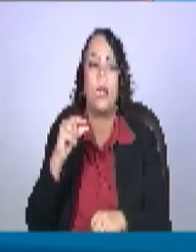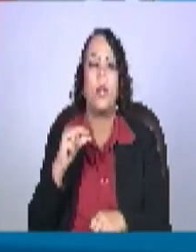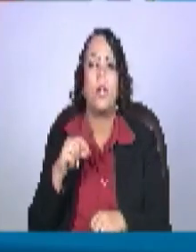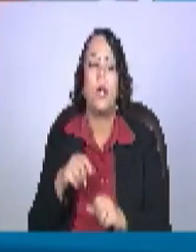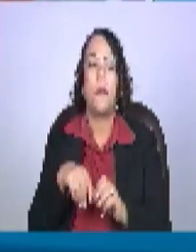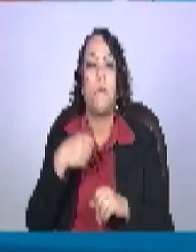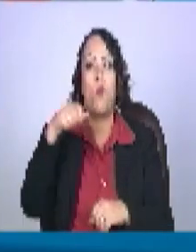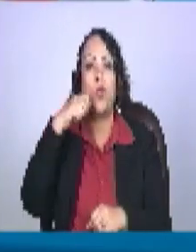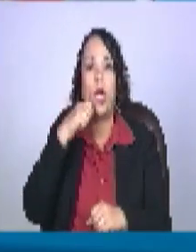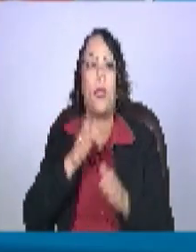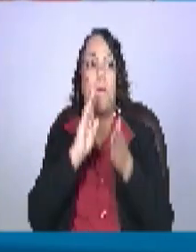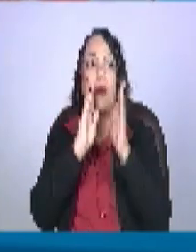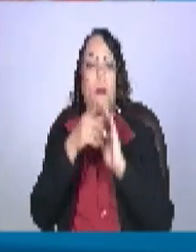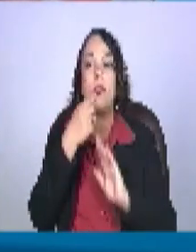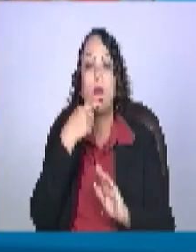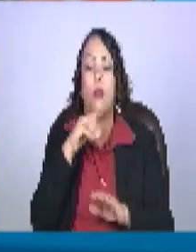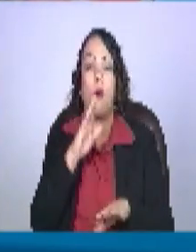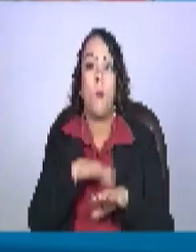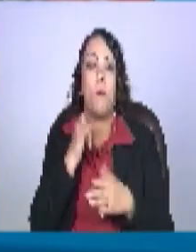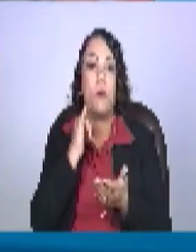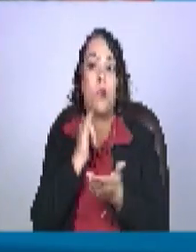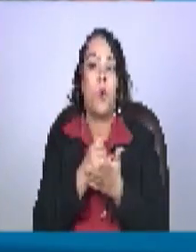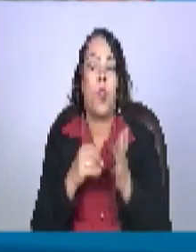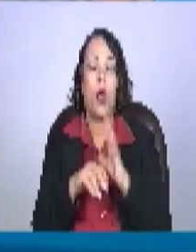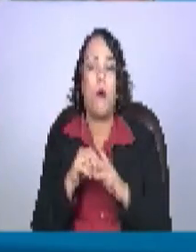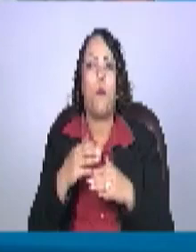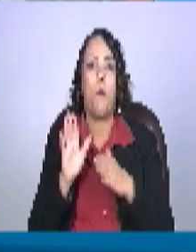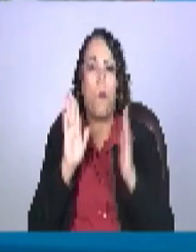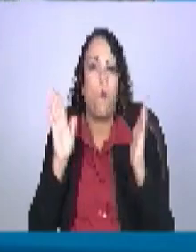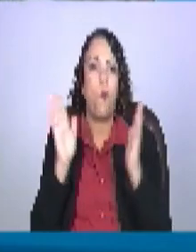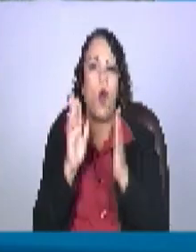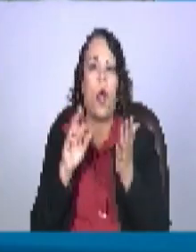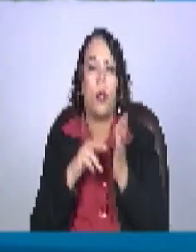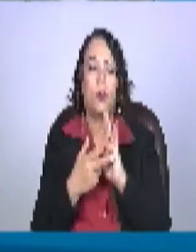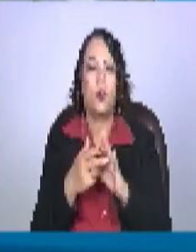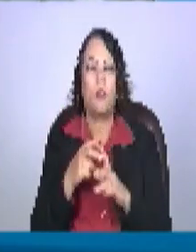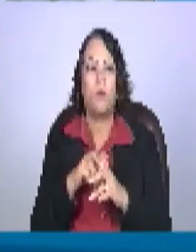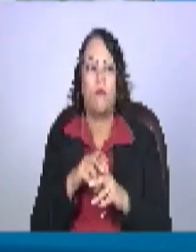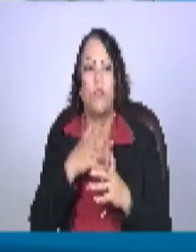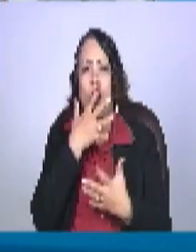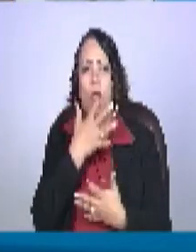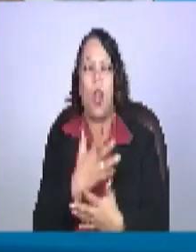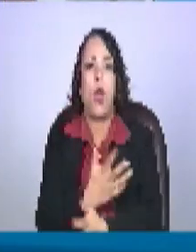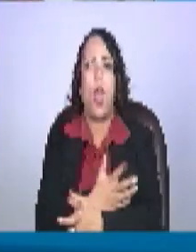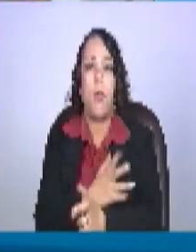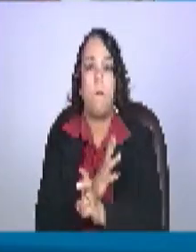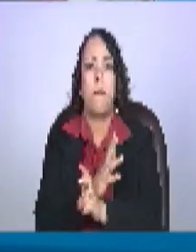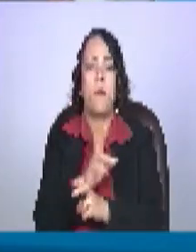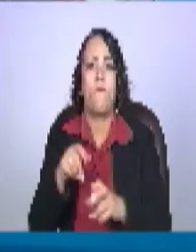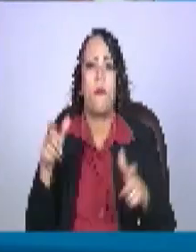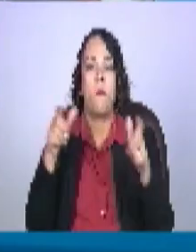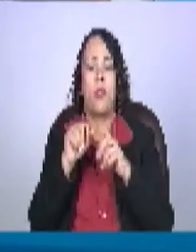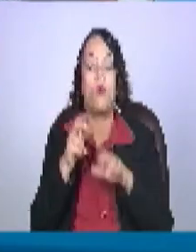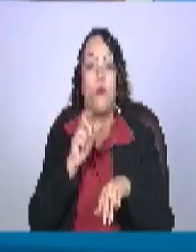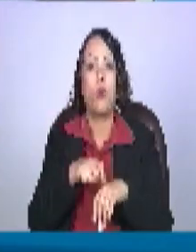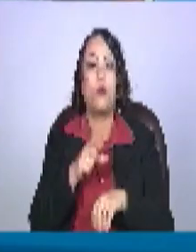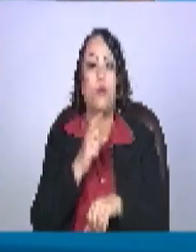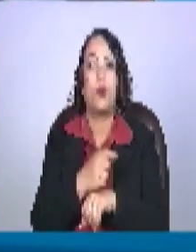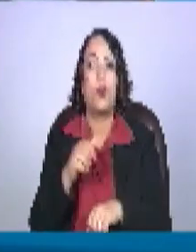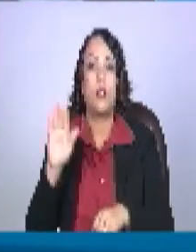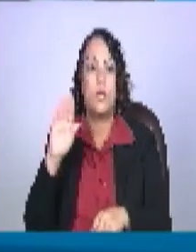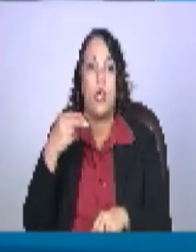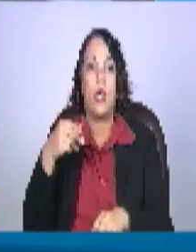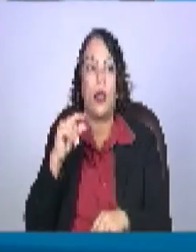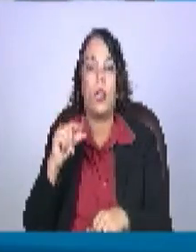اسكندريه وهو ايضا مقرر لجنه مواجهه التطرف والارهاب في المجلس الاستاذ سعيد عبده